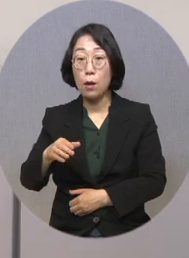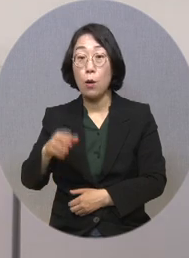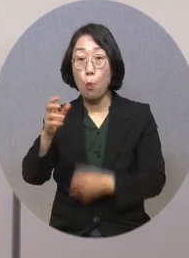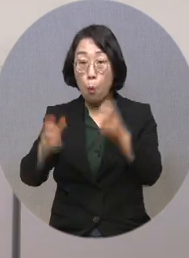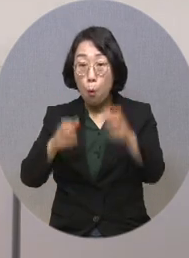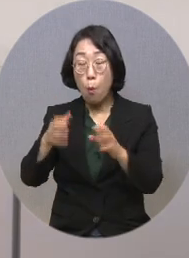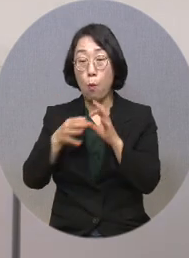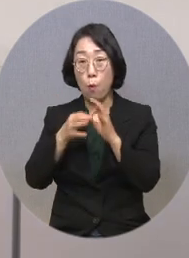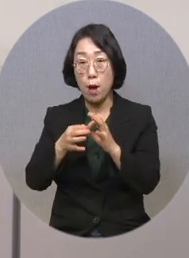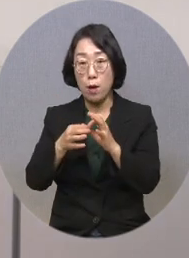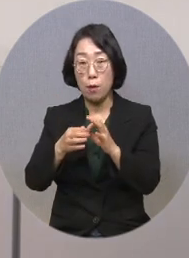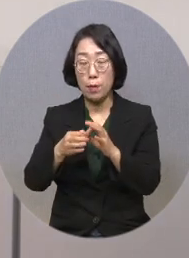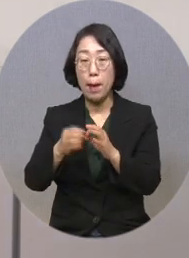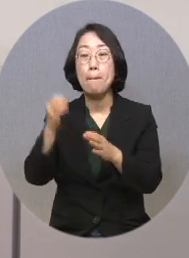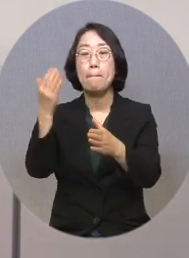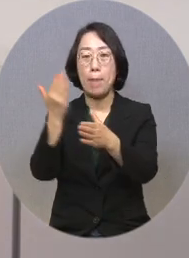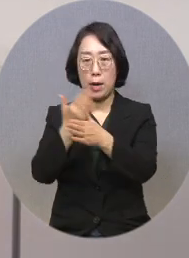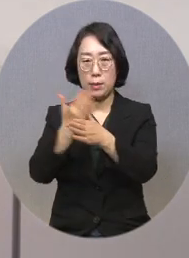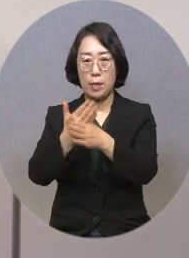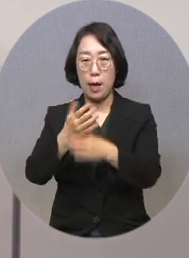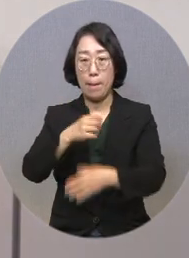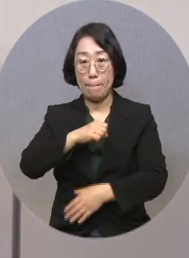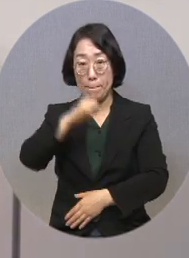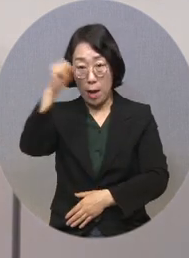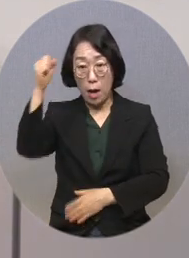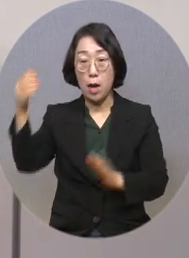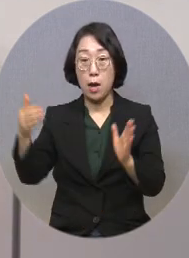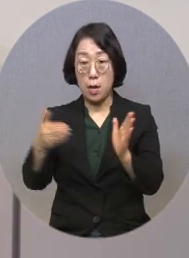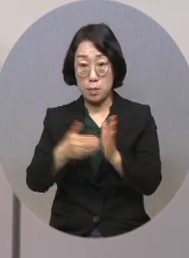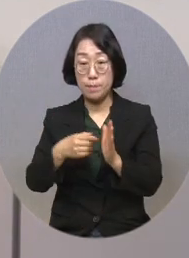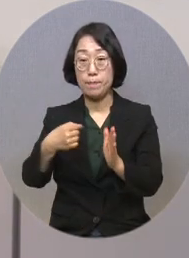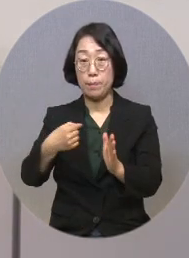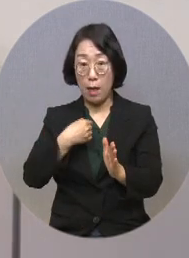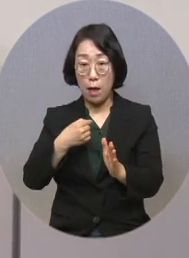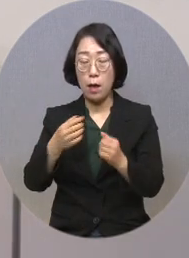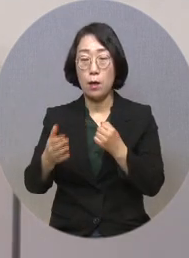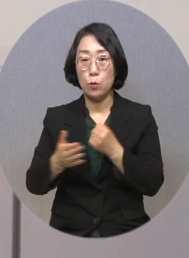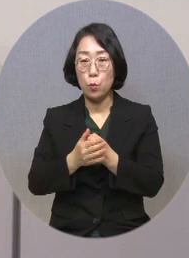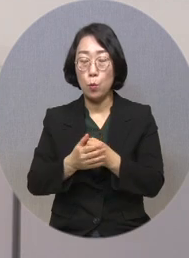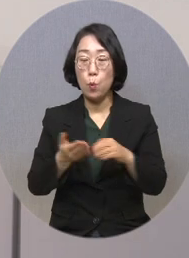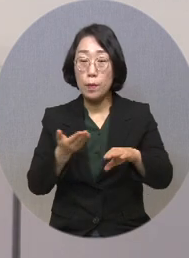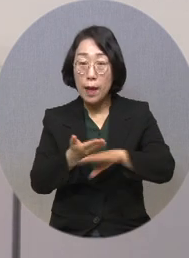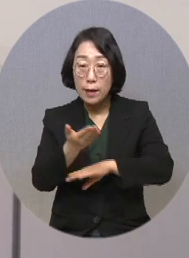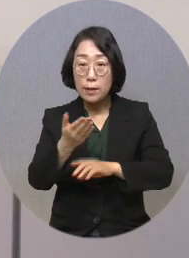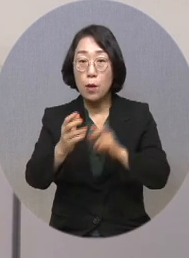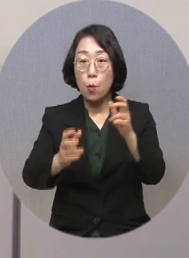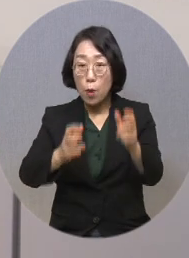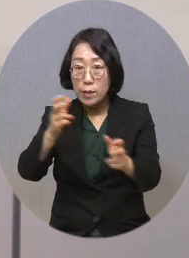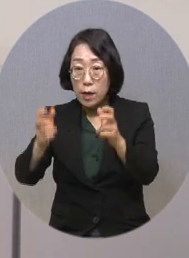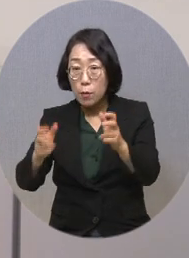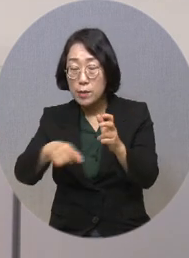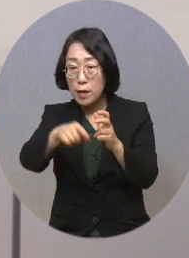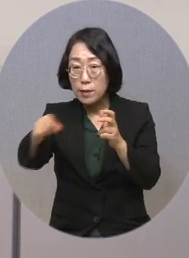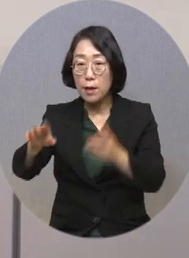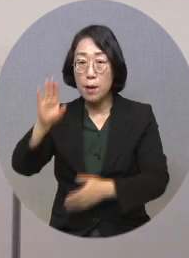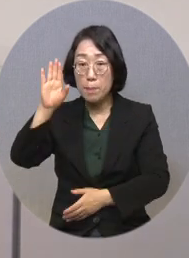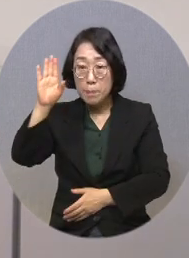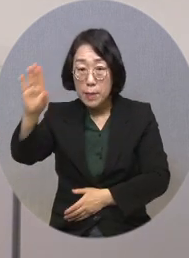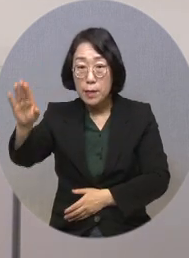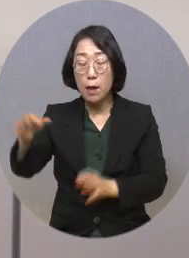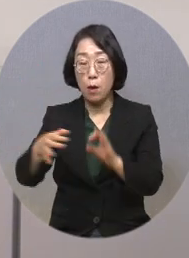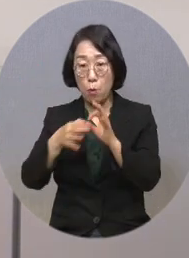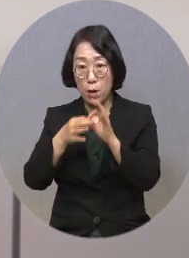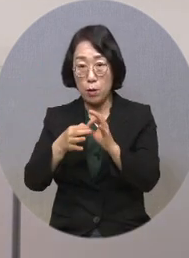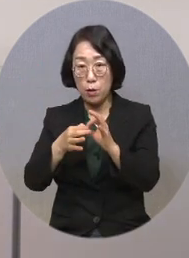현대자동차 등 대기업들과 중소협력업체의 다양한 미래산업 현장과 이론과 실무를